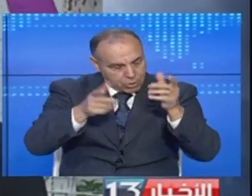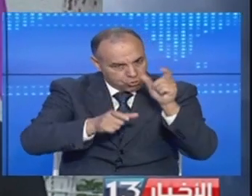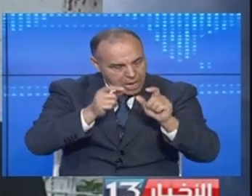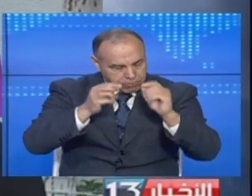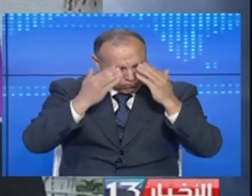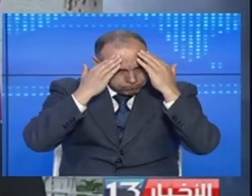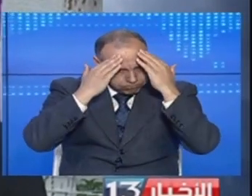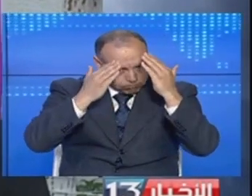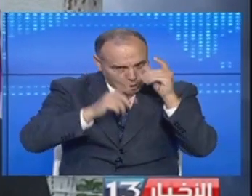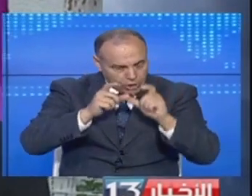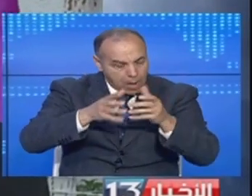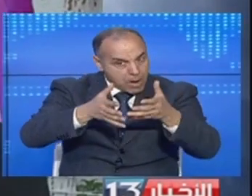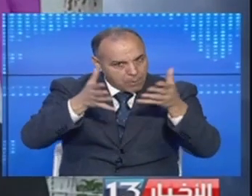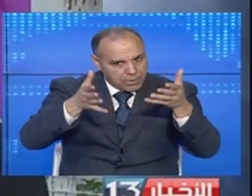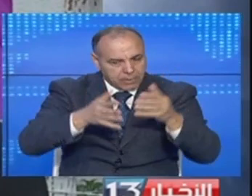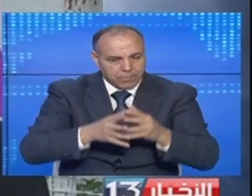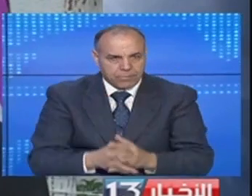روسيا